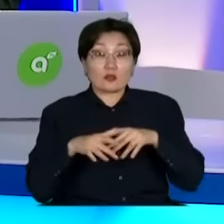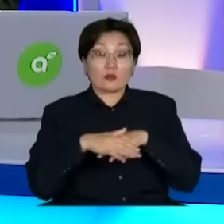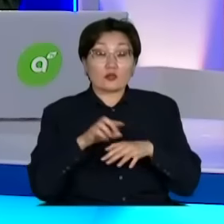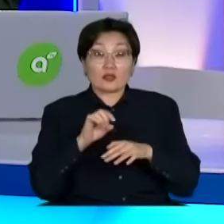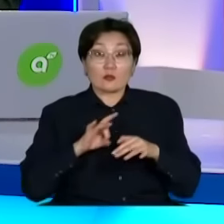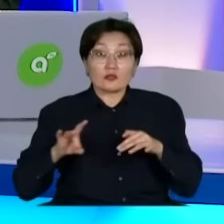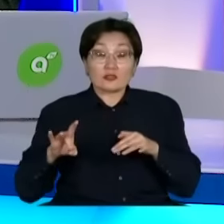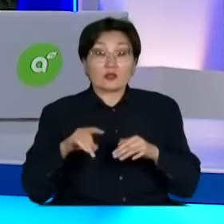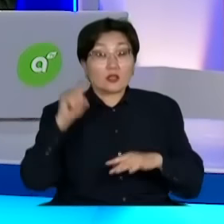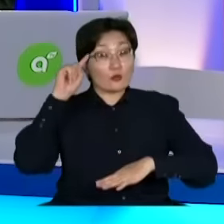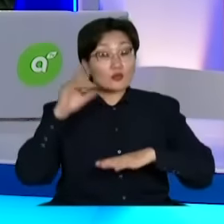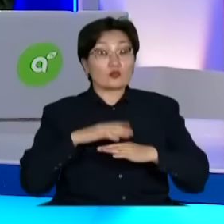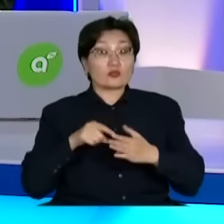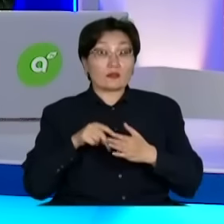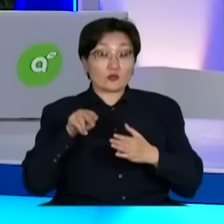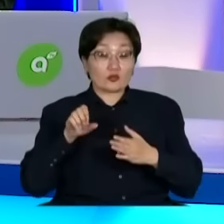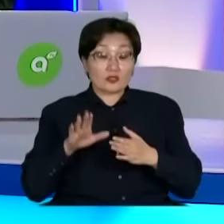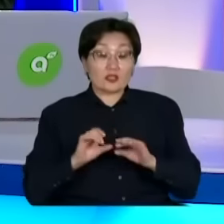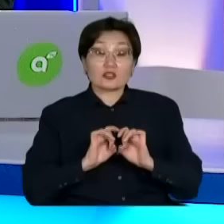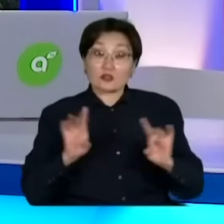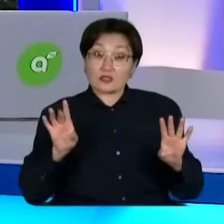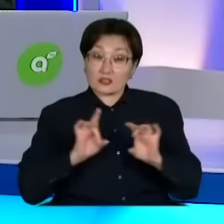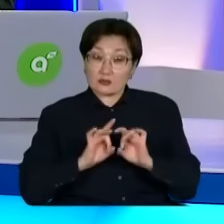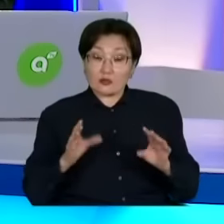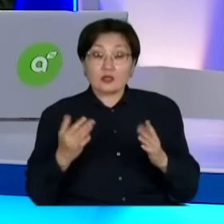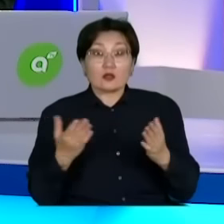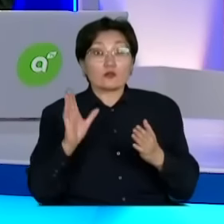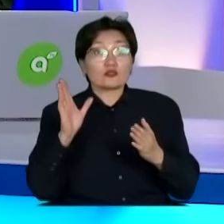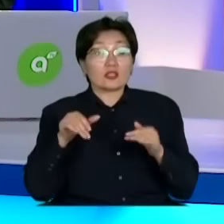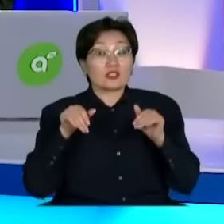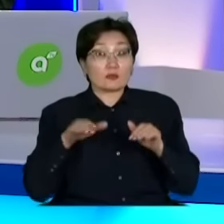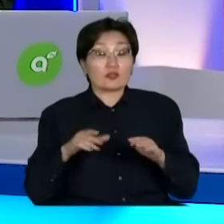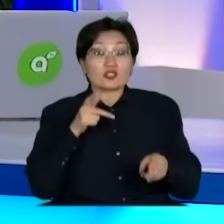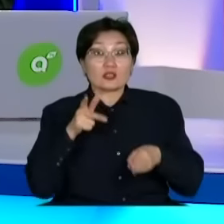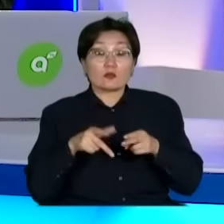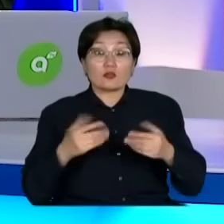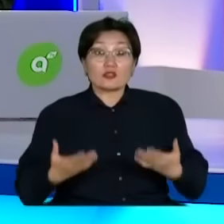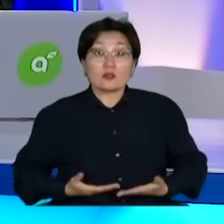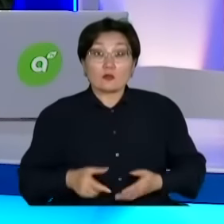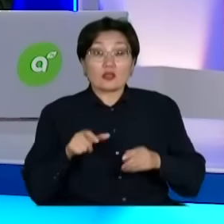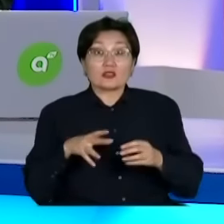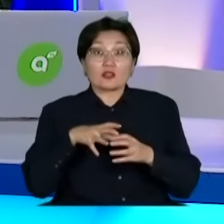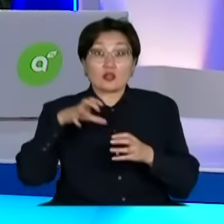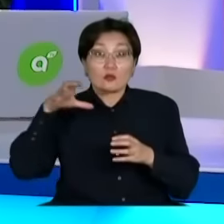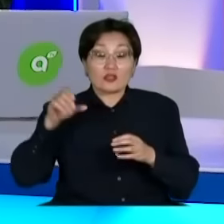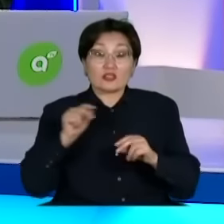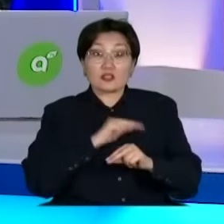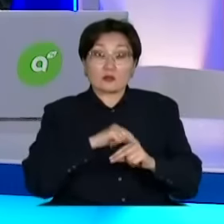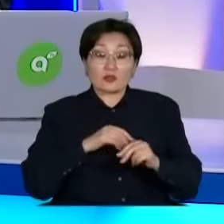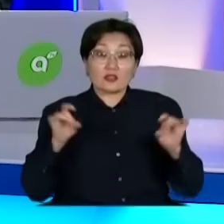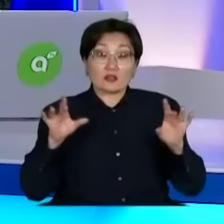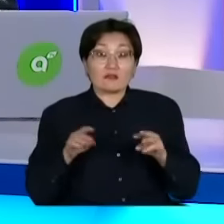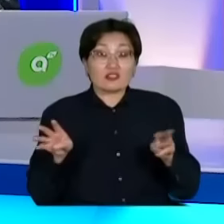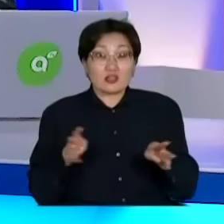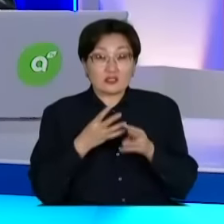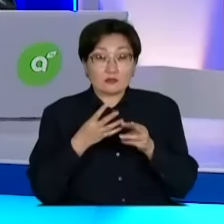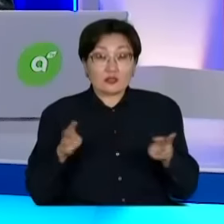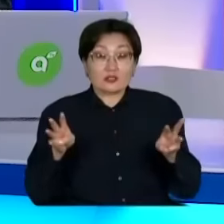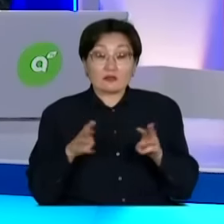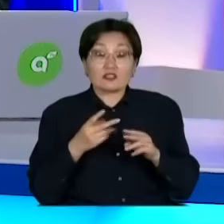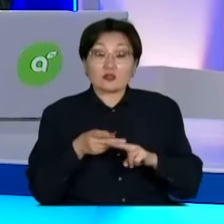сипс района Аким города ярб дусаев рассказал как будут решены жалобы жителей на дым от работающих кафе и шашлык